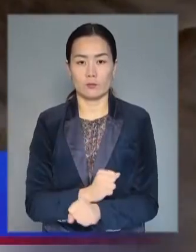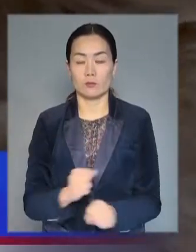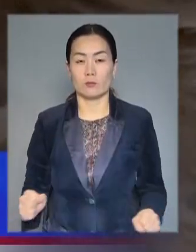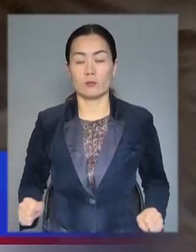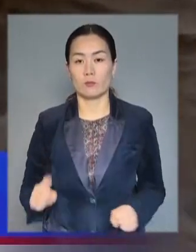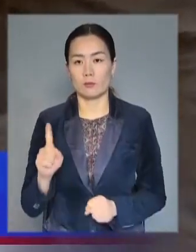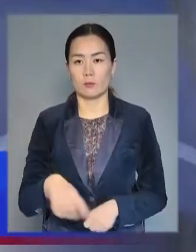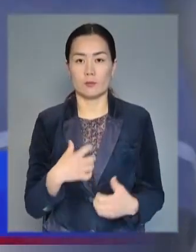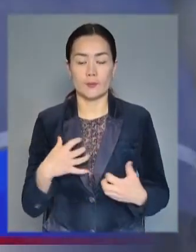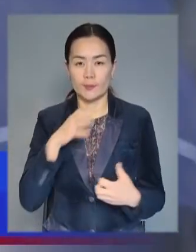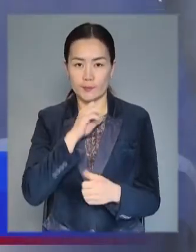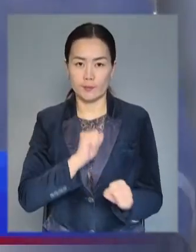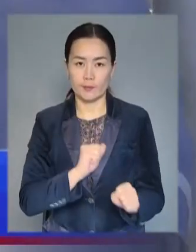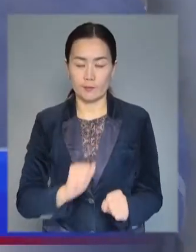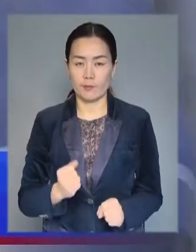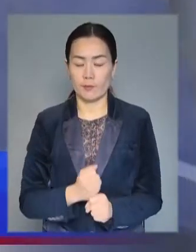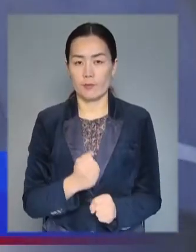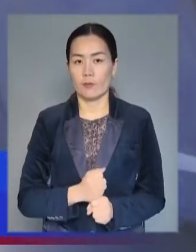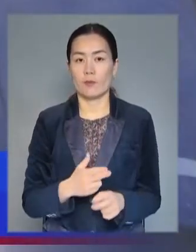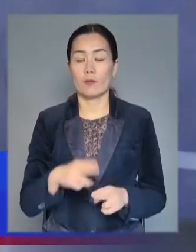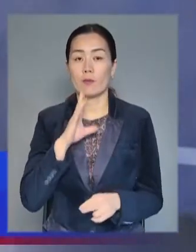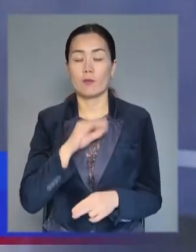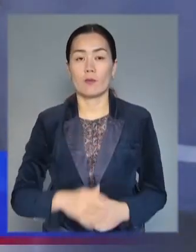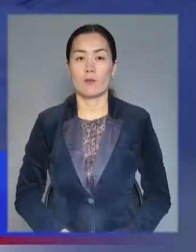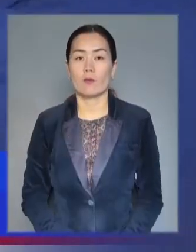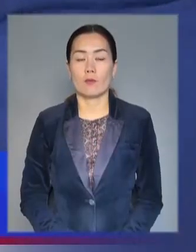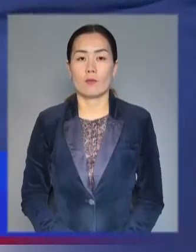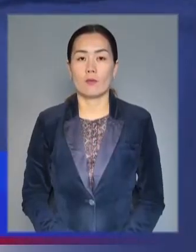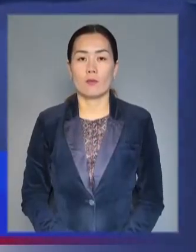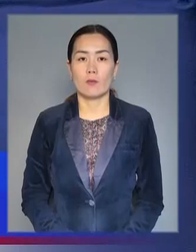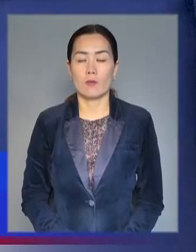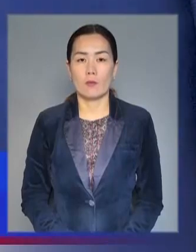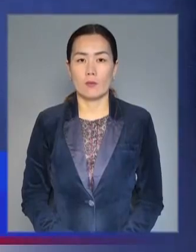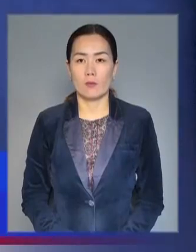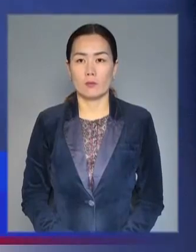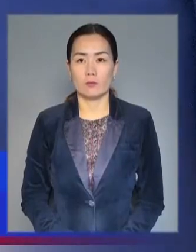болдырмауға және мал ұрлығының алдын алуға тосқауыл қойылады. Қазбек Айтқалиев, Махамбет ауданынан.